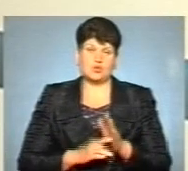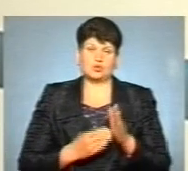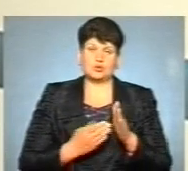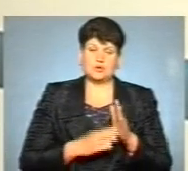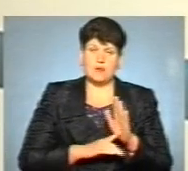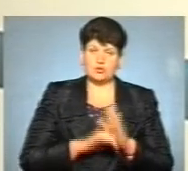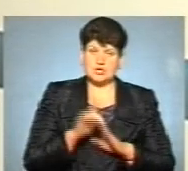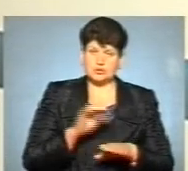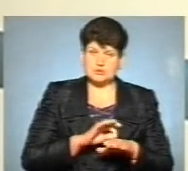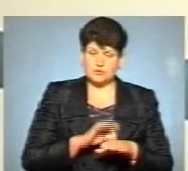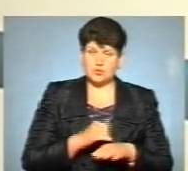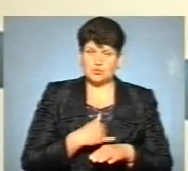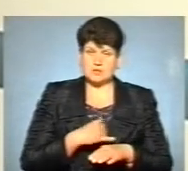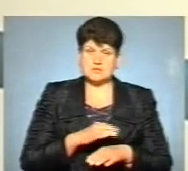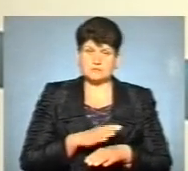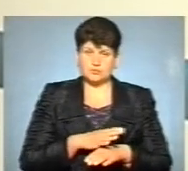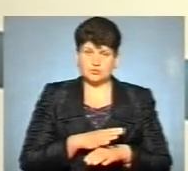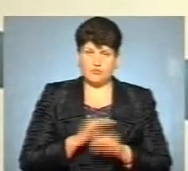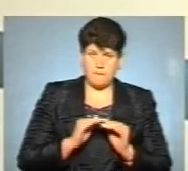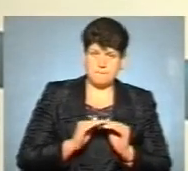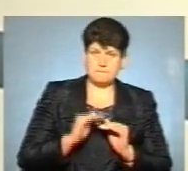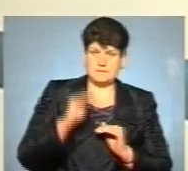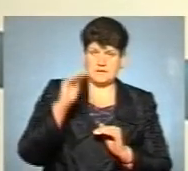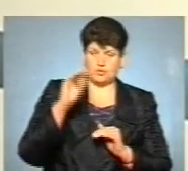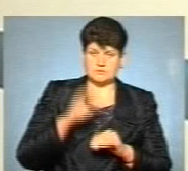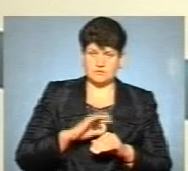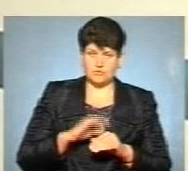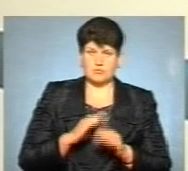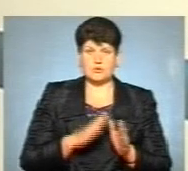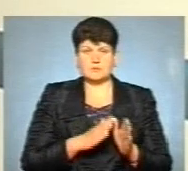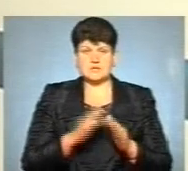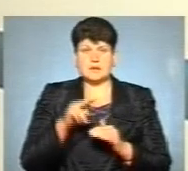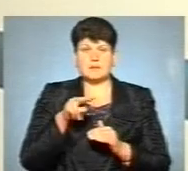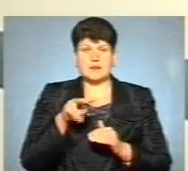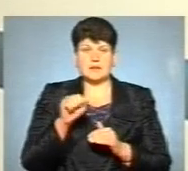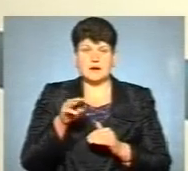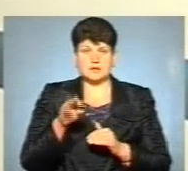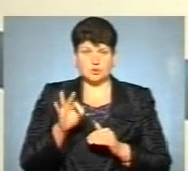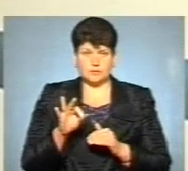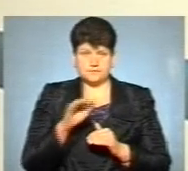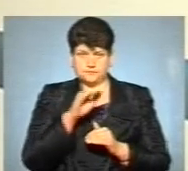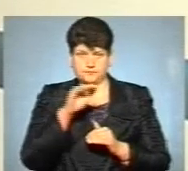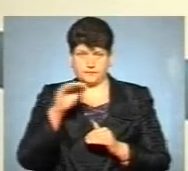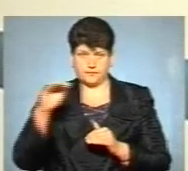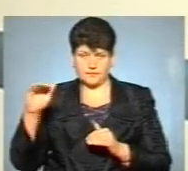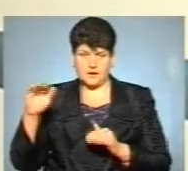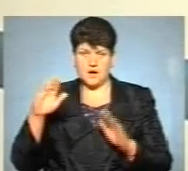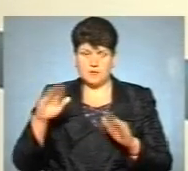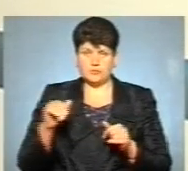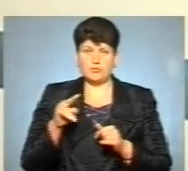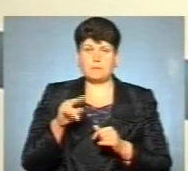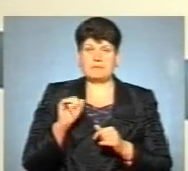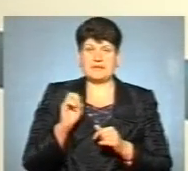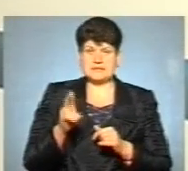На початок захворювання у нас був підйом захворюваності, потім ми перейшли в плато. І далі в нас був пік